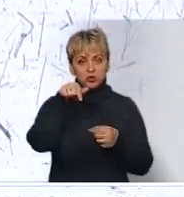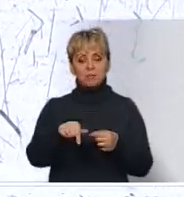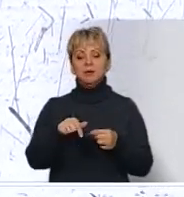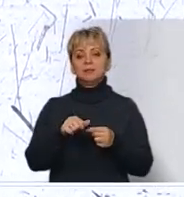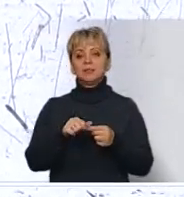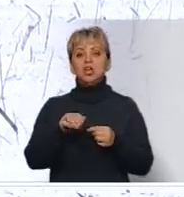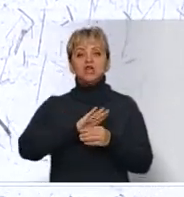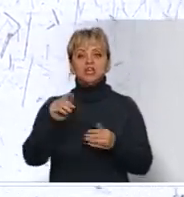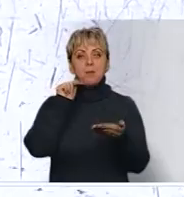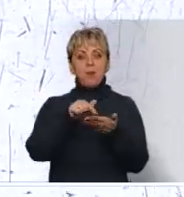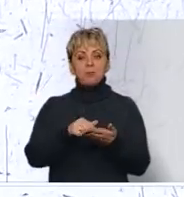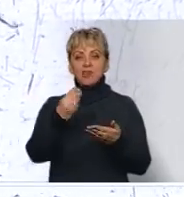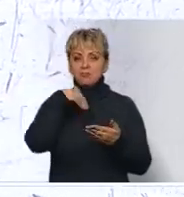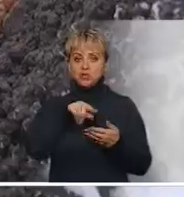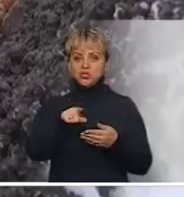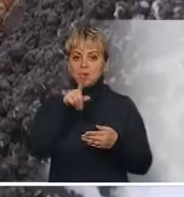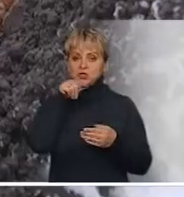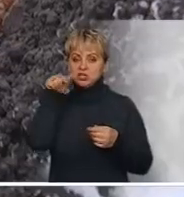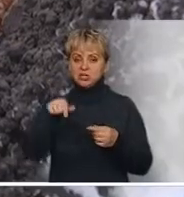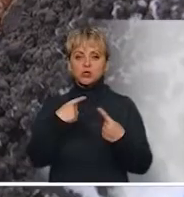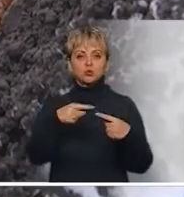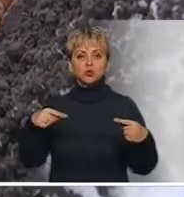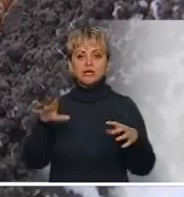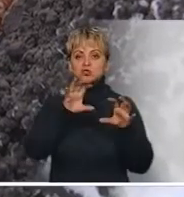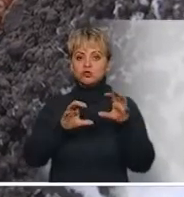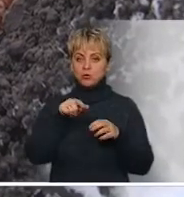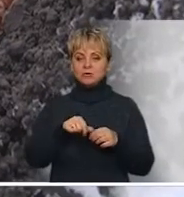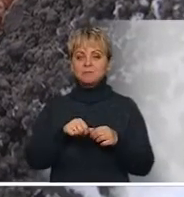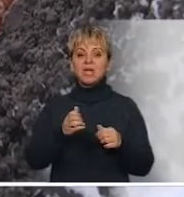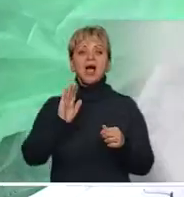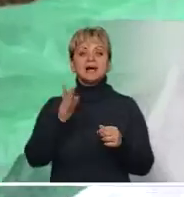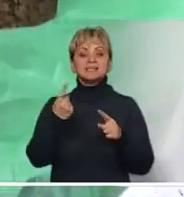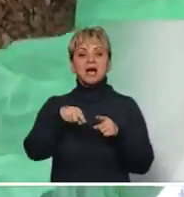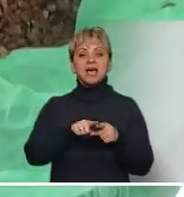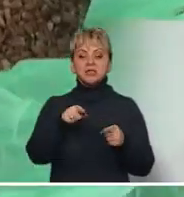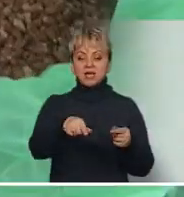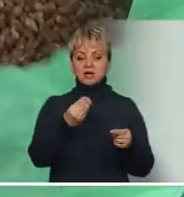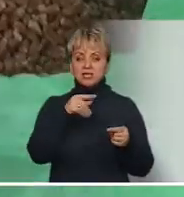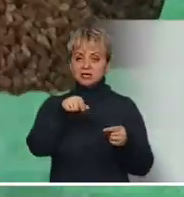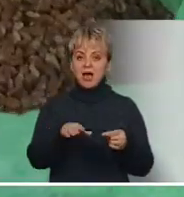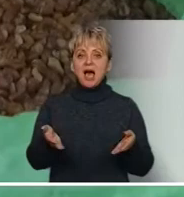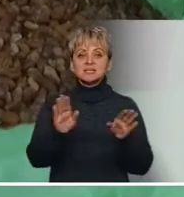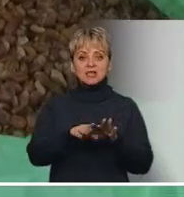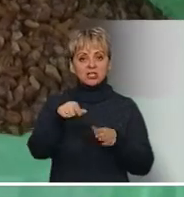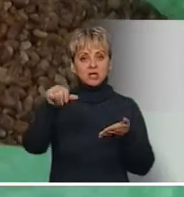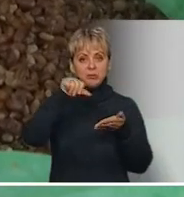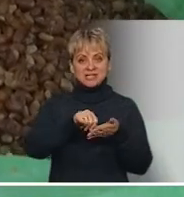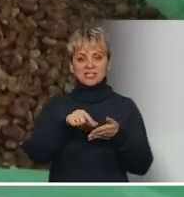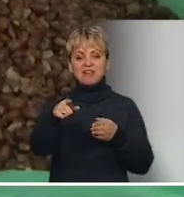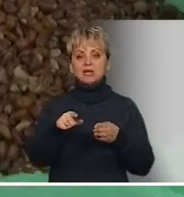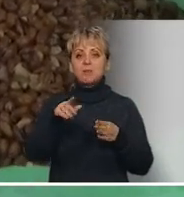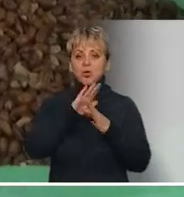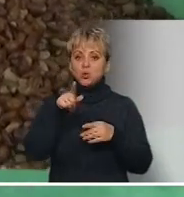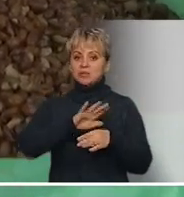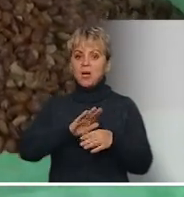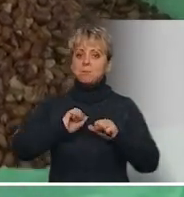только вредителям-грызунам. И не попала в пищу диким птицам или другим животным. Хотя эта приманка и так для остальных